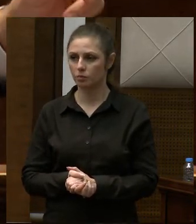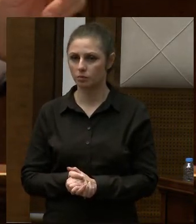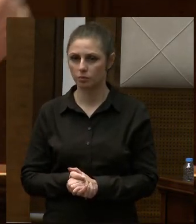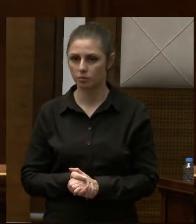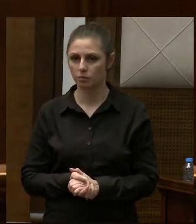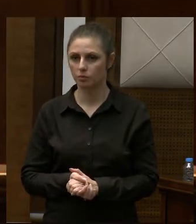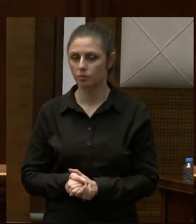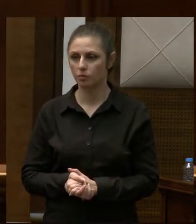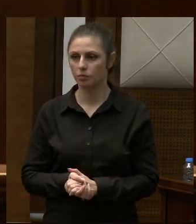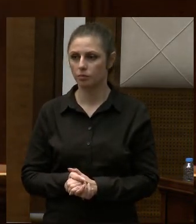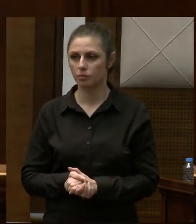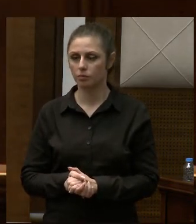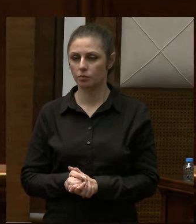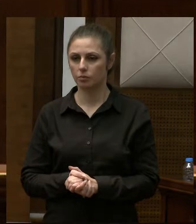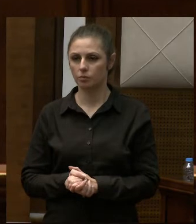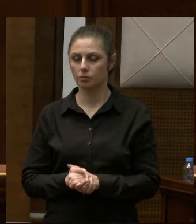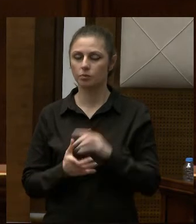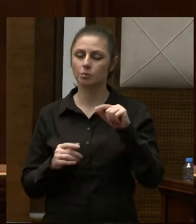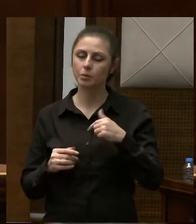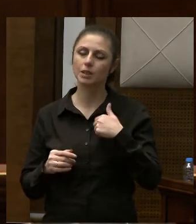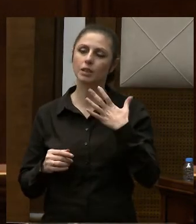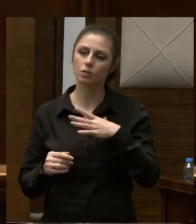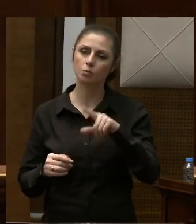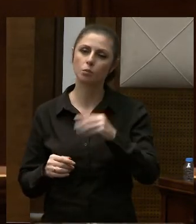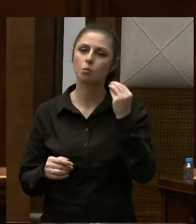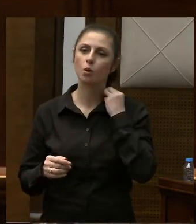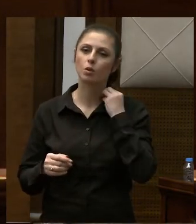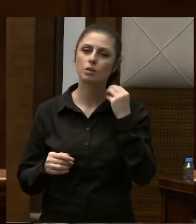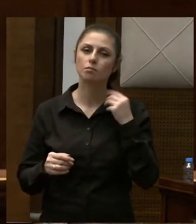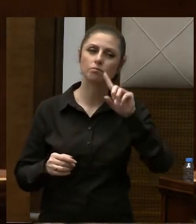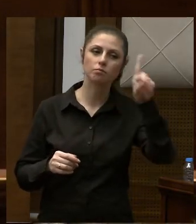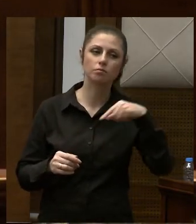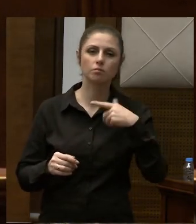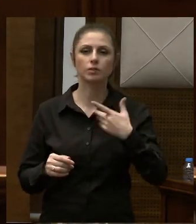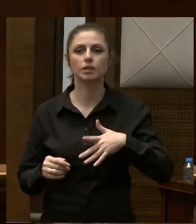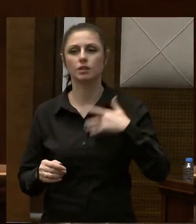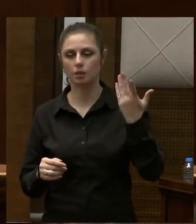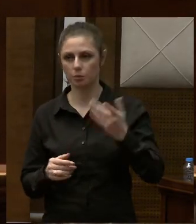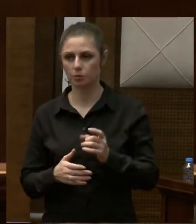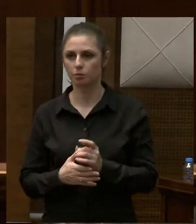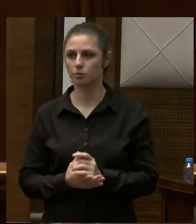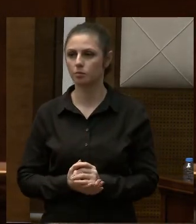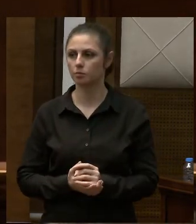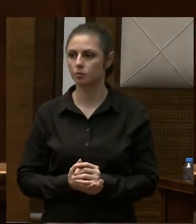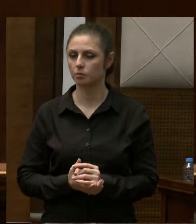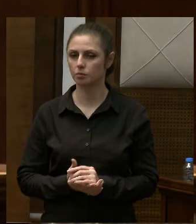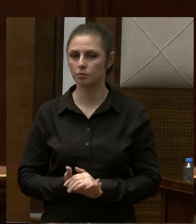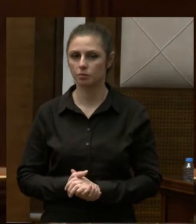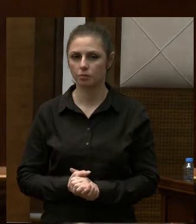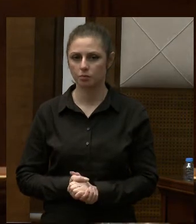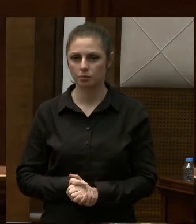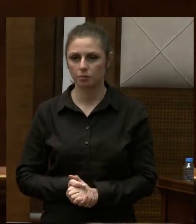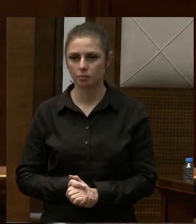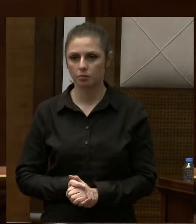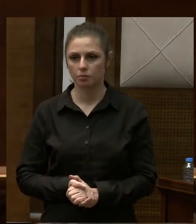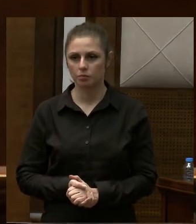kaldı. Temennimiz odur ki biz de bu borçlanmayı kullanmayız. Bu borçlanma maddesini oylarınıza sunuyorum